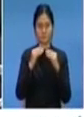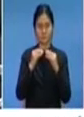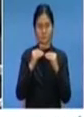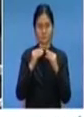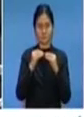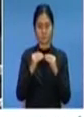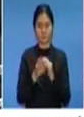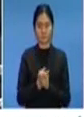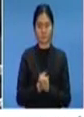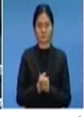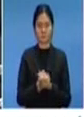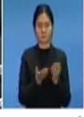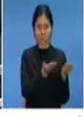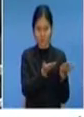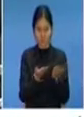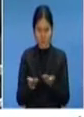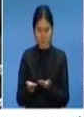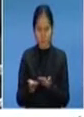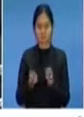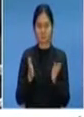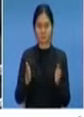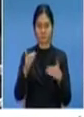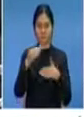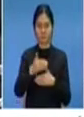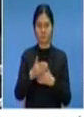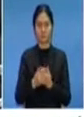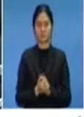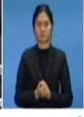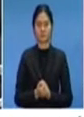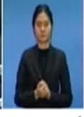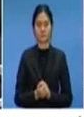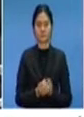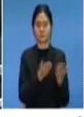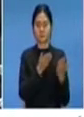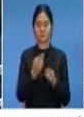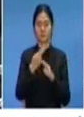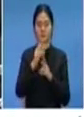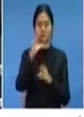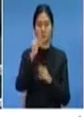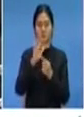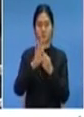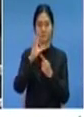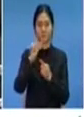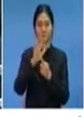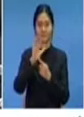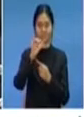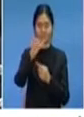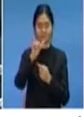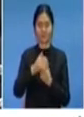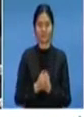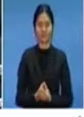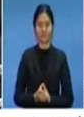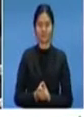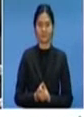หารที่ตอนนี้ก็ขอเชิญเข้ามาในห้องประชุมนะครับต่อไปขอเชิญท่านชูชัยสุภวงศ์อดีตเลขาธิการแพทยสภา